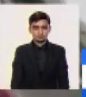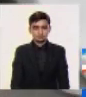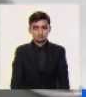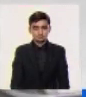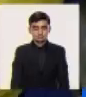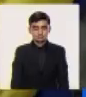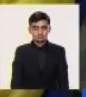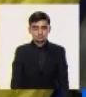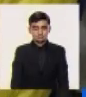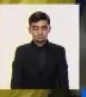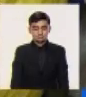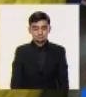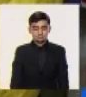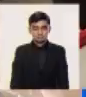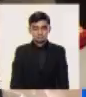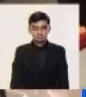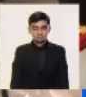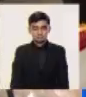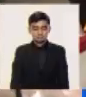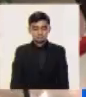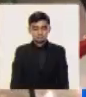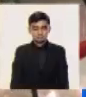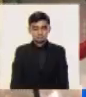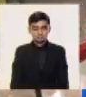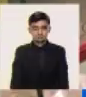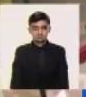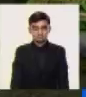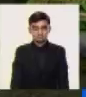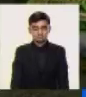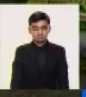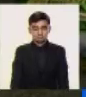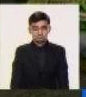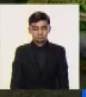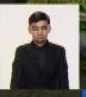Ардак Камал, Рахымжан Искаков, Информбюро, Кызылординская область.